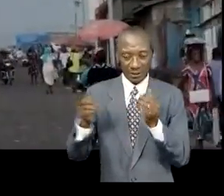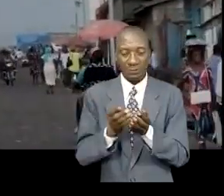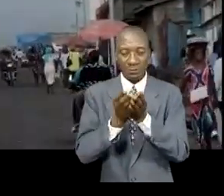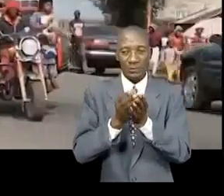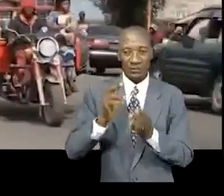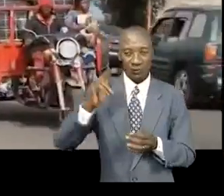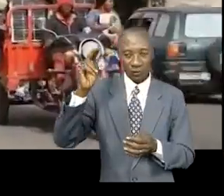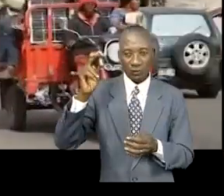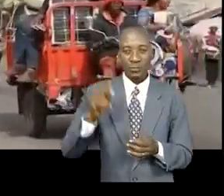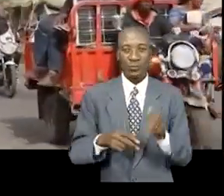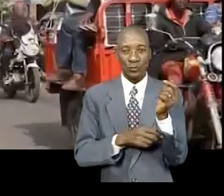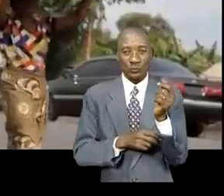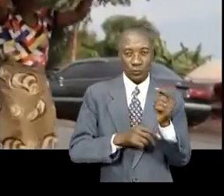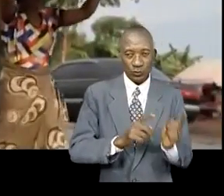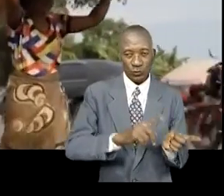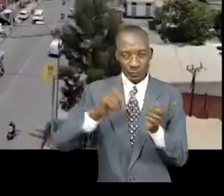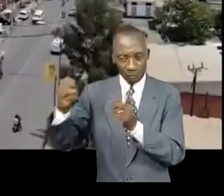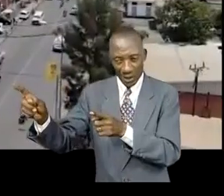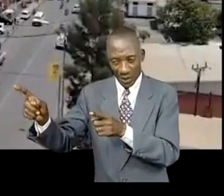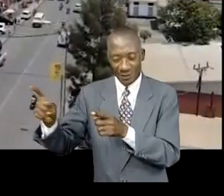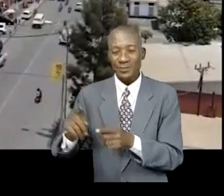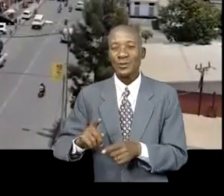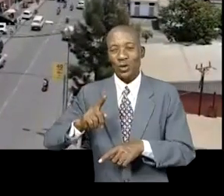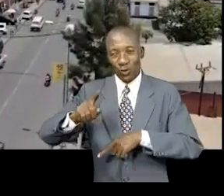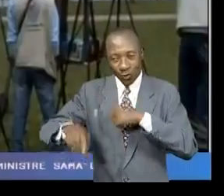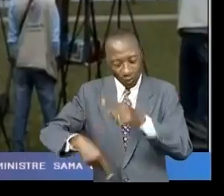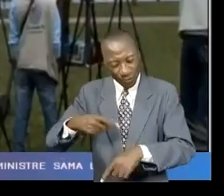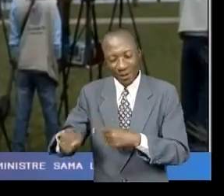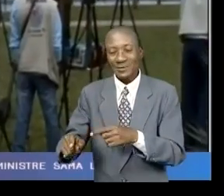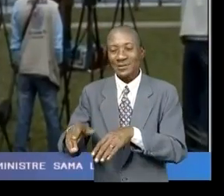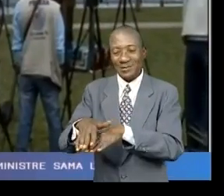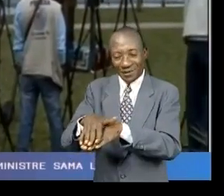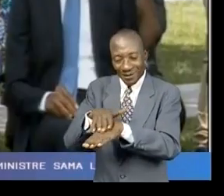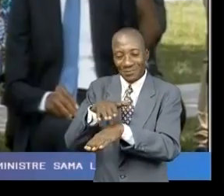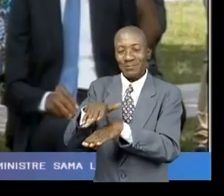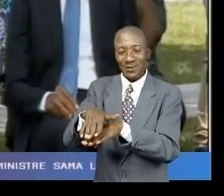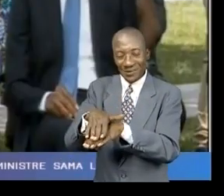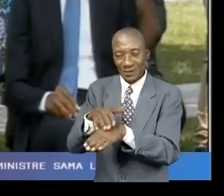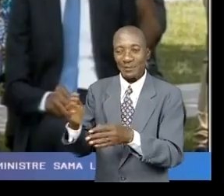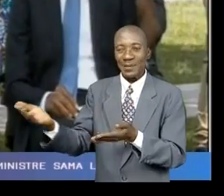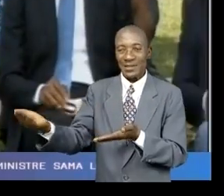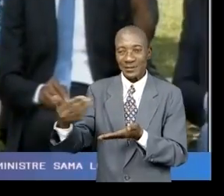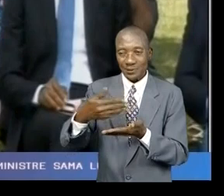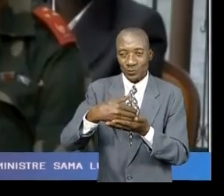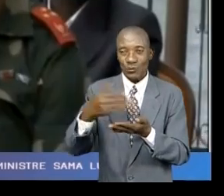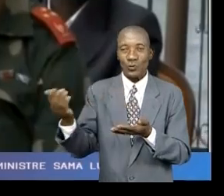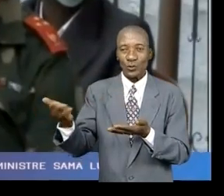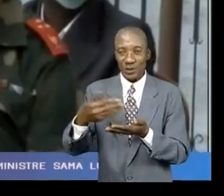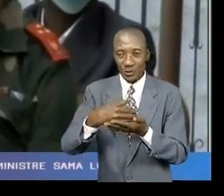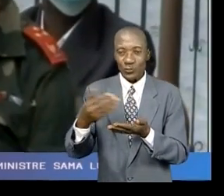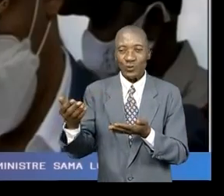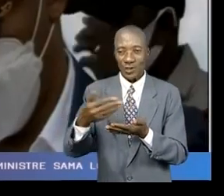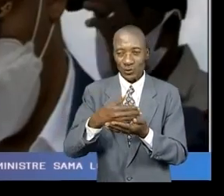déjà espérer les retours d'une manière progressive dans leurs milieux respectifs et suivant les dispositions qui seront prises par les gouverneurs